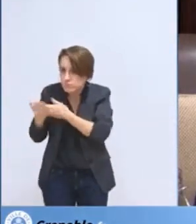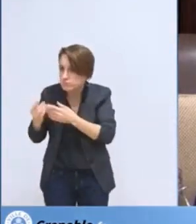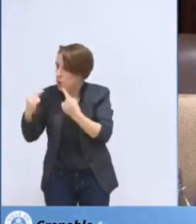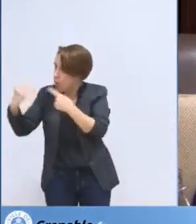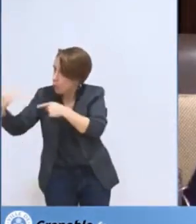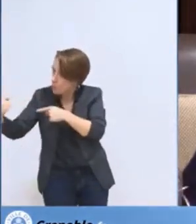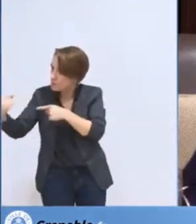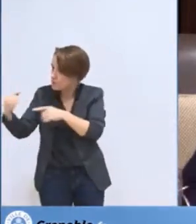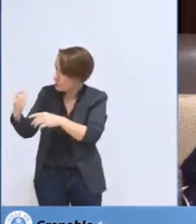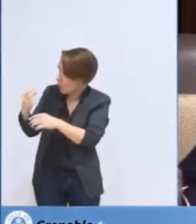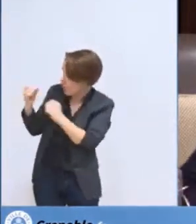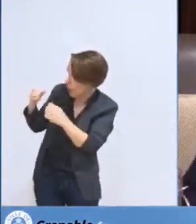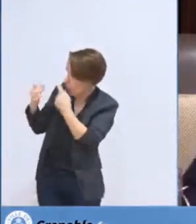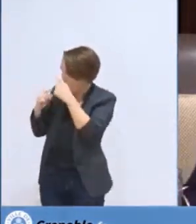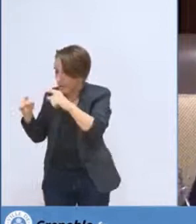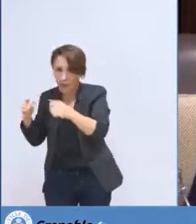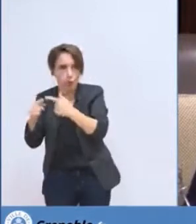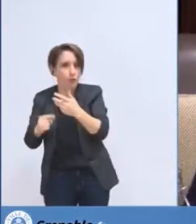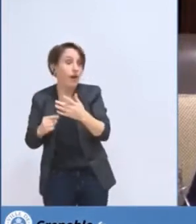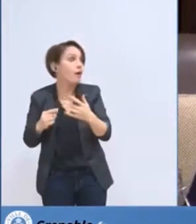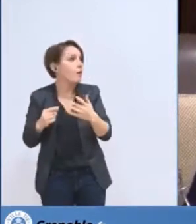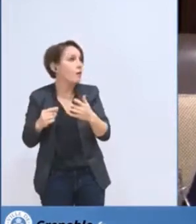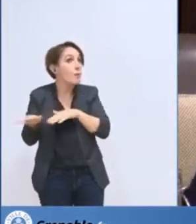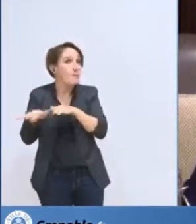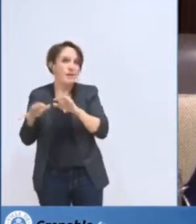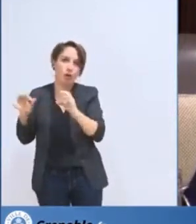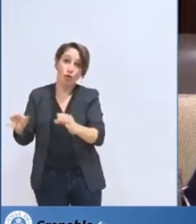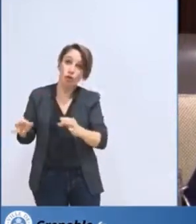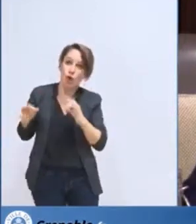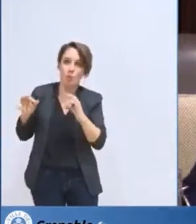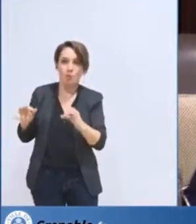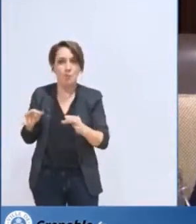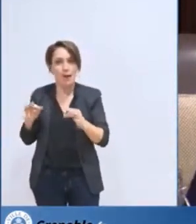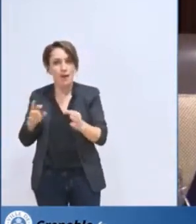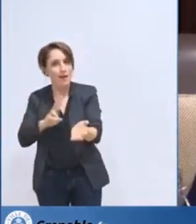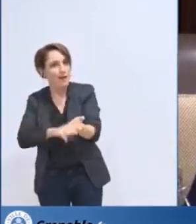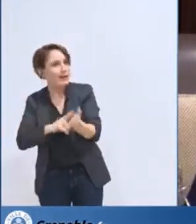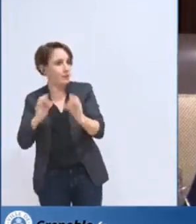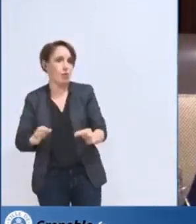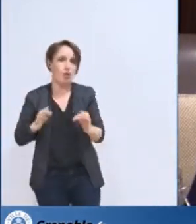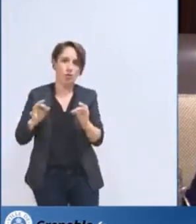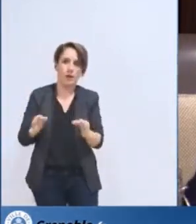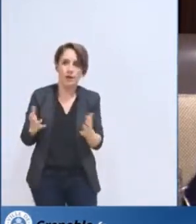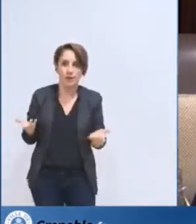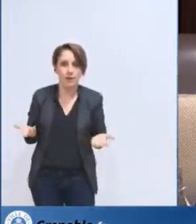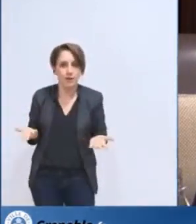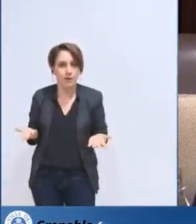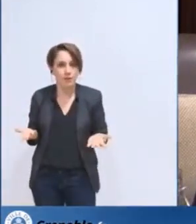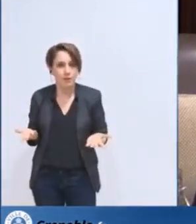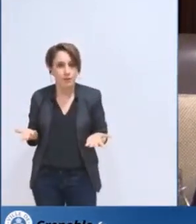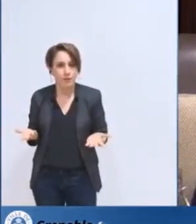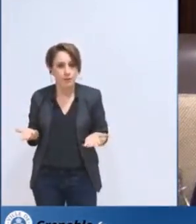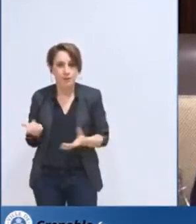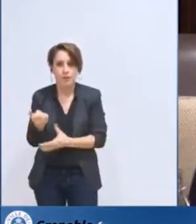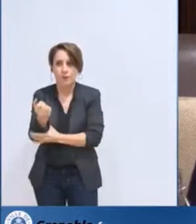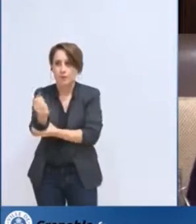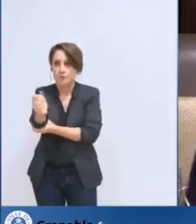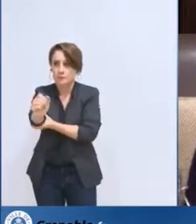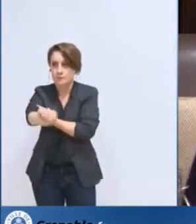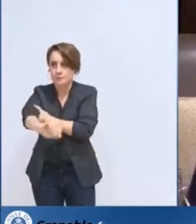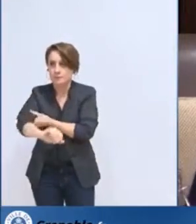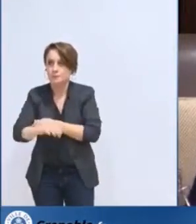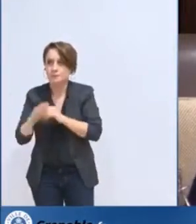l'opposition? Bref, faire les choses à peu près normalement, selon un rythme à peu près normal. La deuxième chose que je